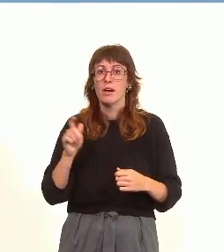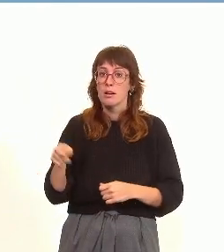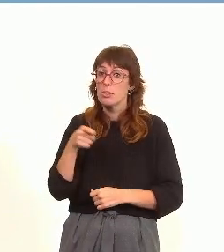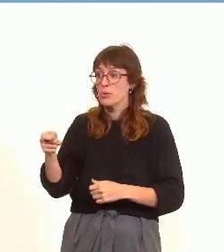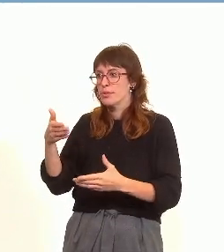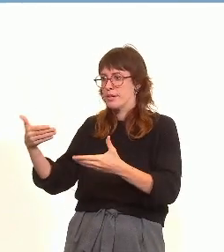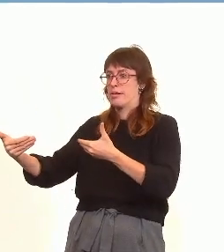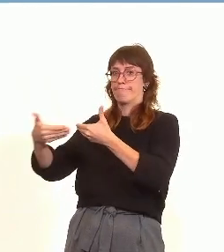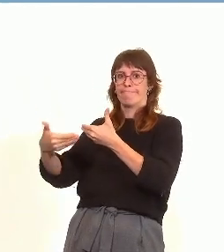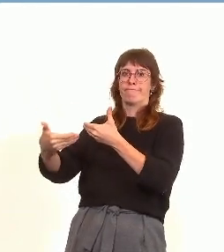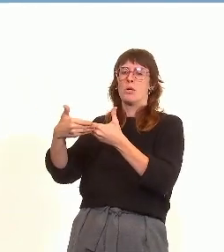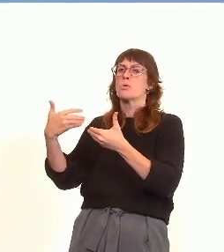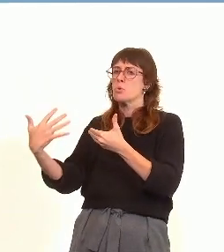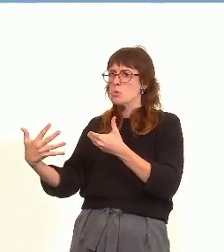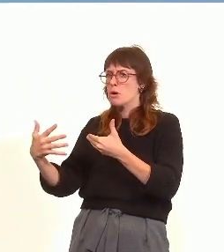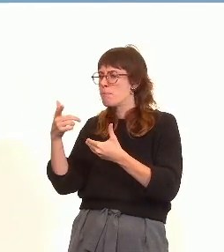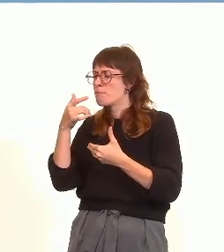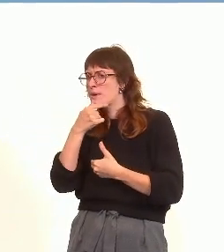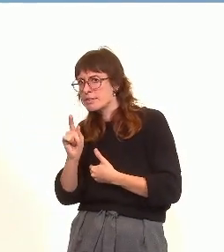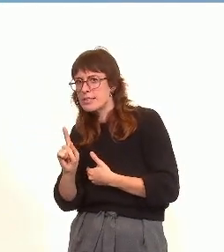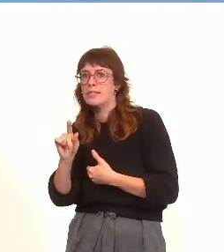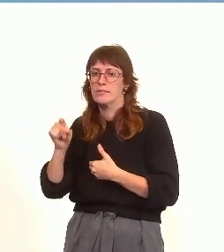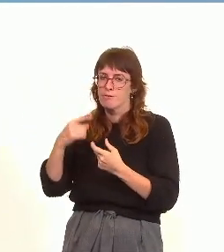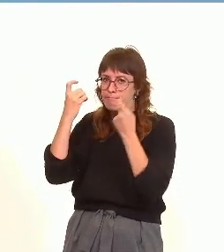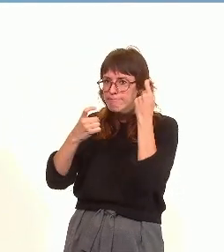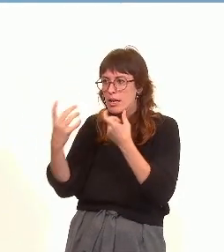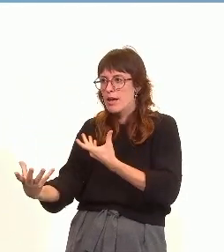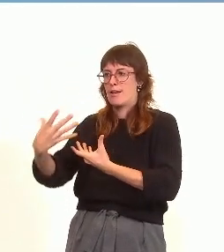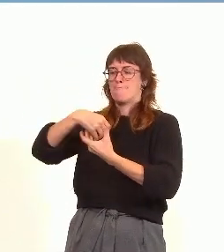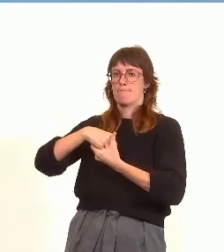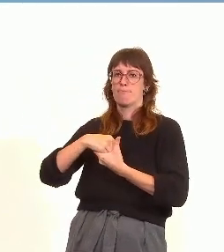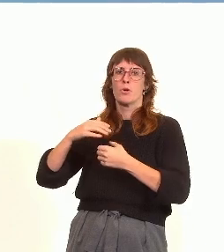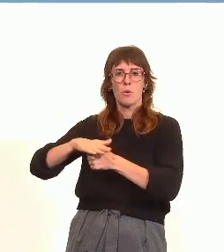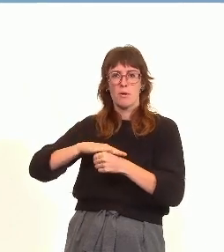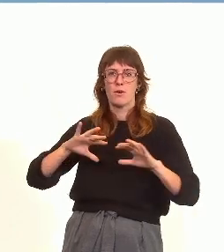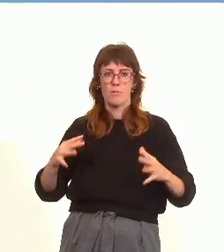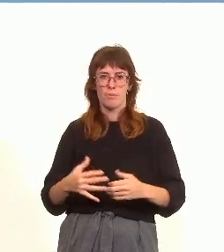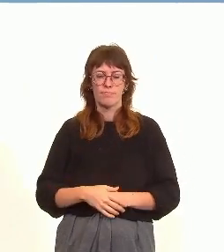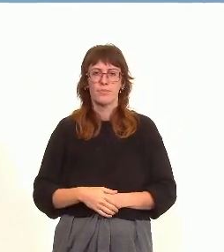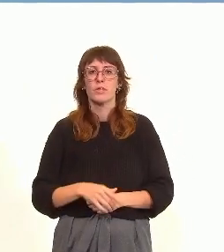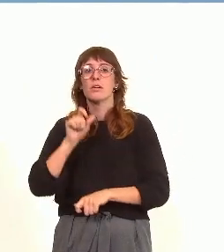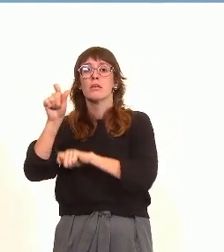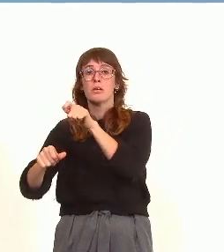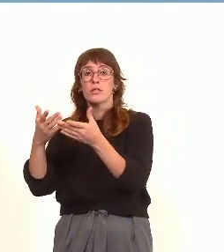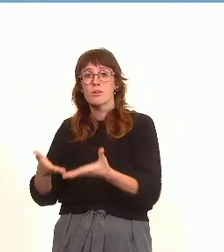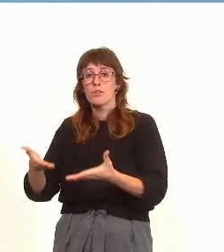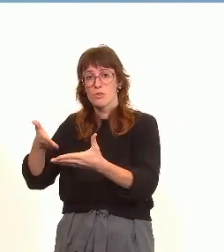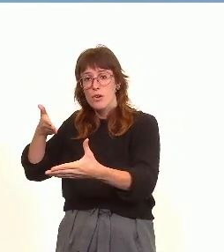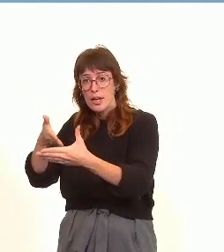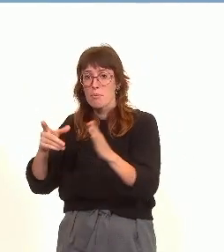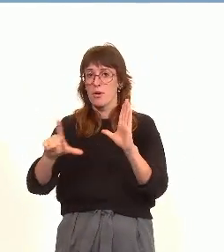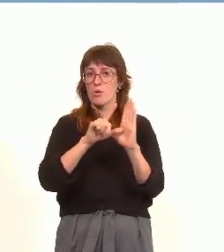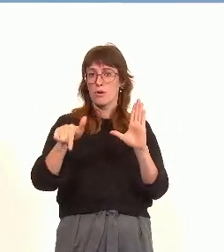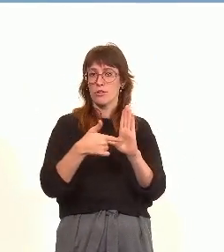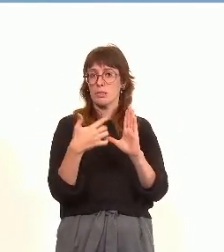enjeu crucial, tout d'abord, rappeler que le handicap, dans la loi du 11 février 2005, est défini non pas par rapport à des déficiences, il est défini comme une restriction